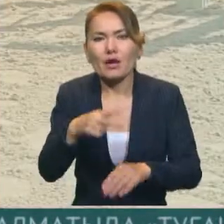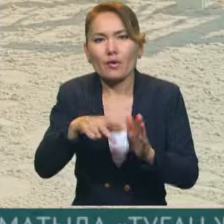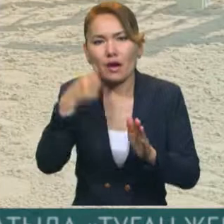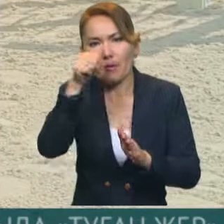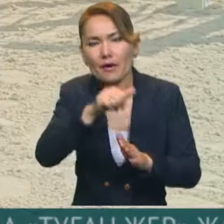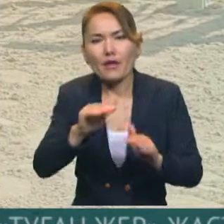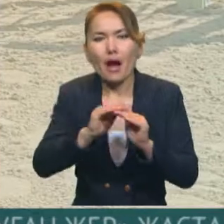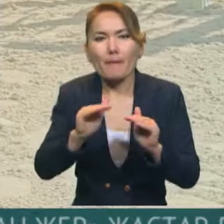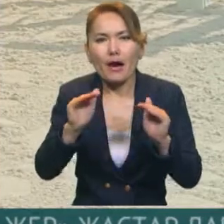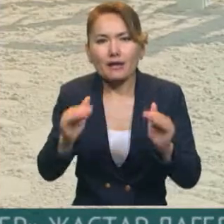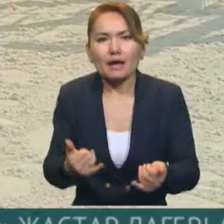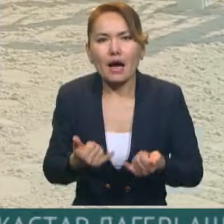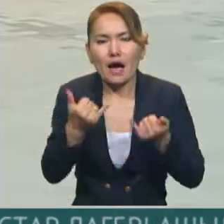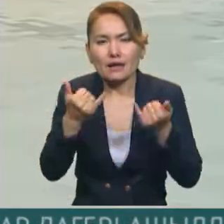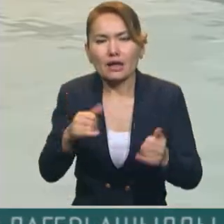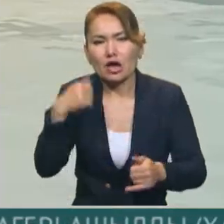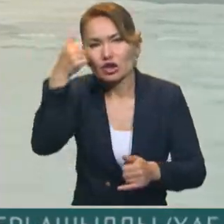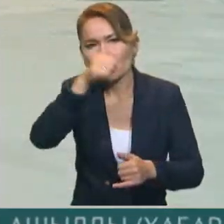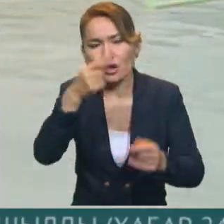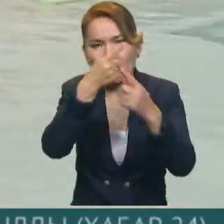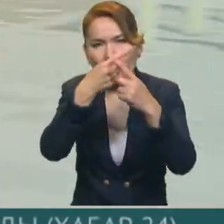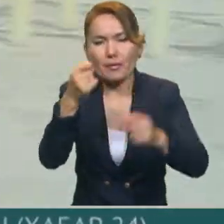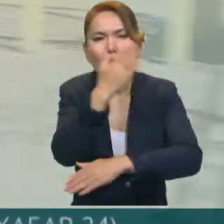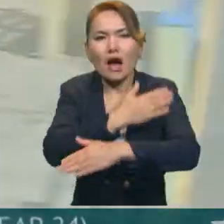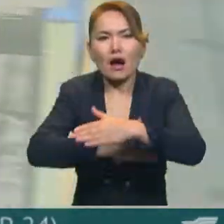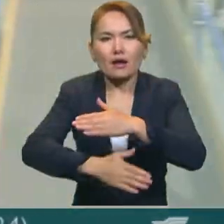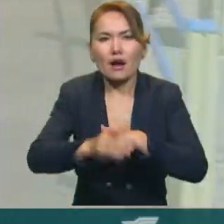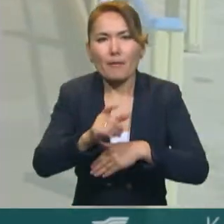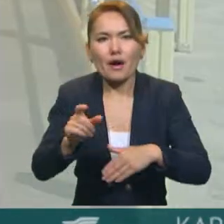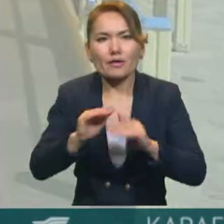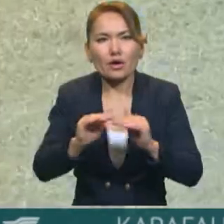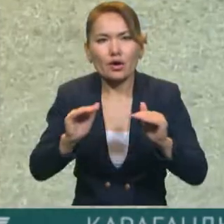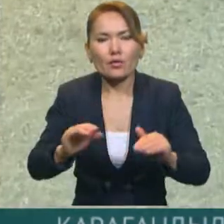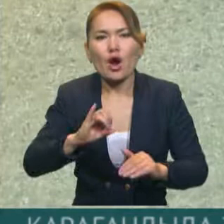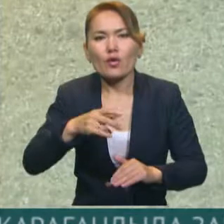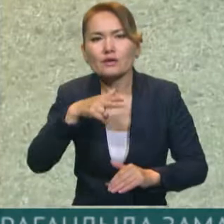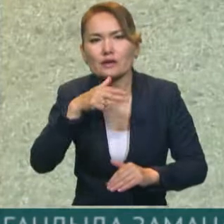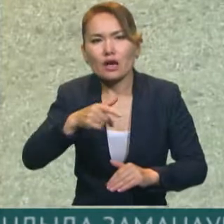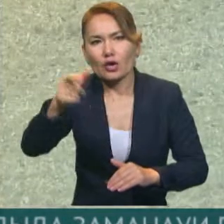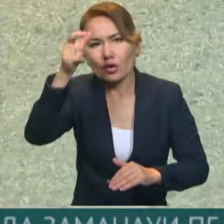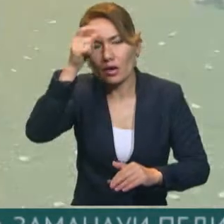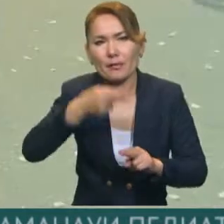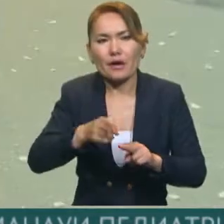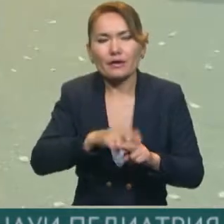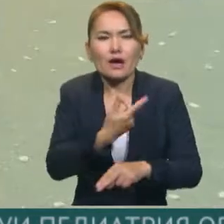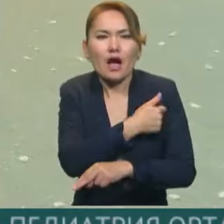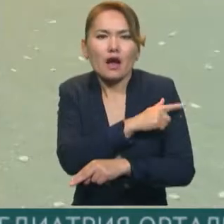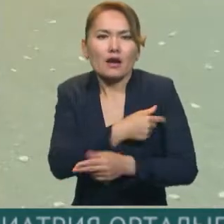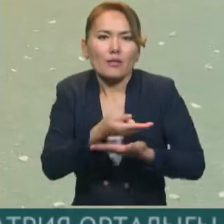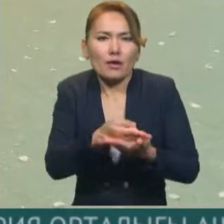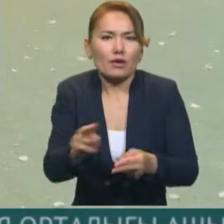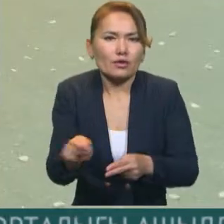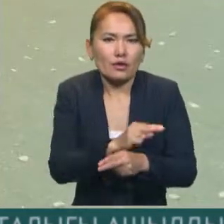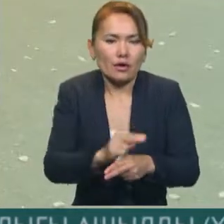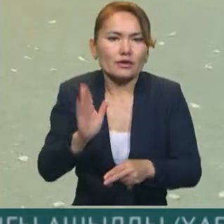өңірде балалар жылы болып жарияланған еді. Мүмкіндігі шектеулі жүздеген бала Оңтүстік Корея мен Түркияның үздік клиникаларында ем қабылдайтын